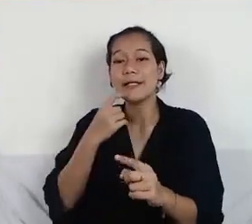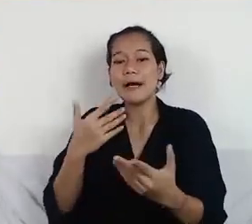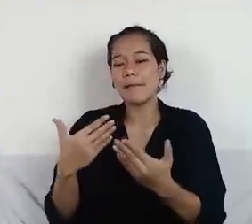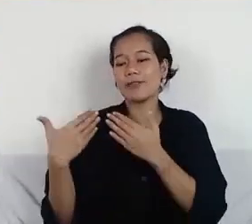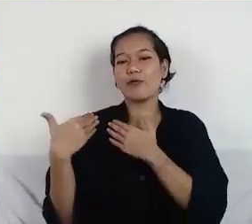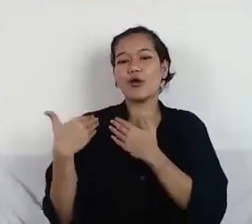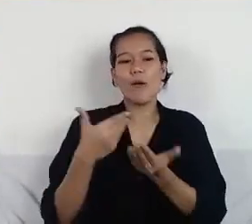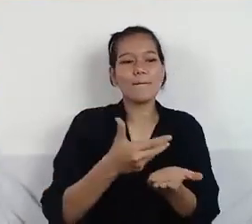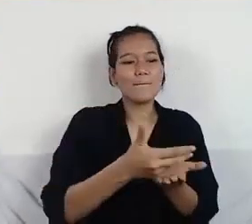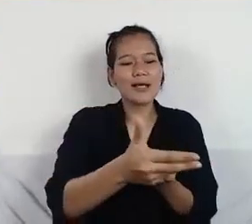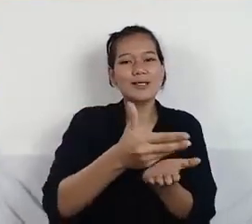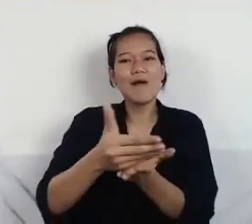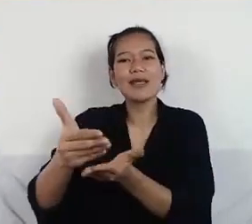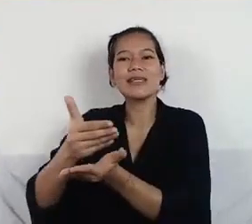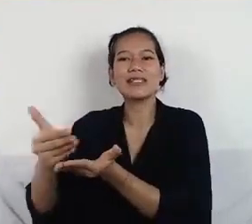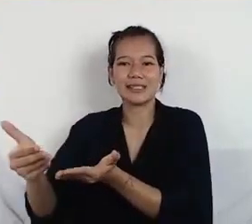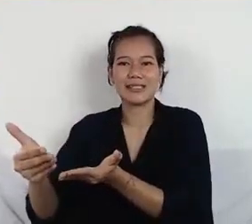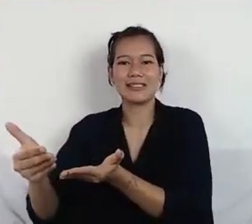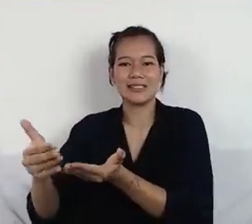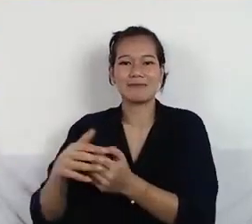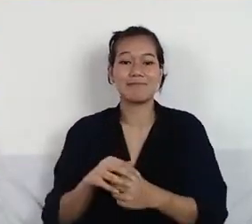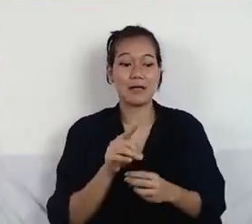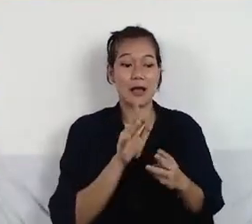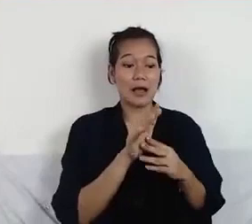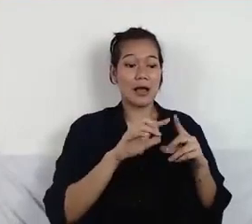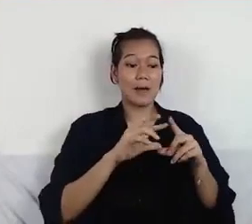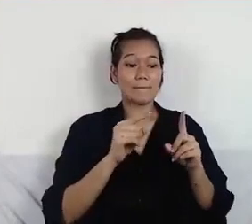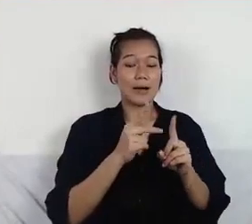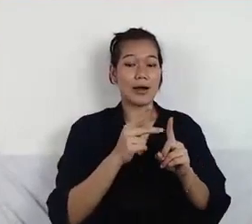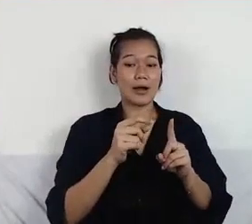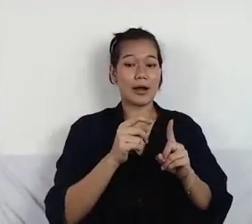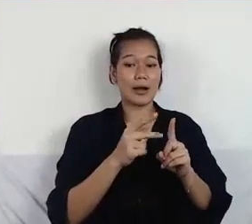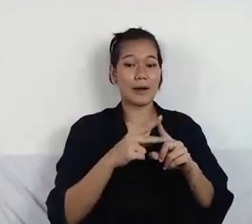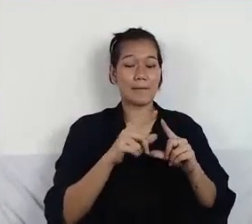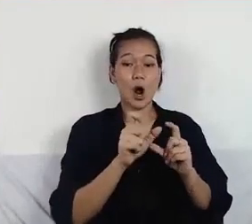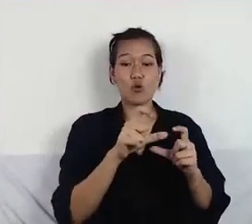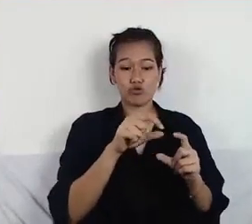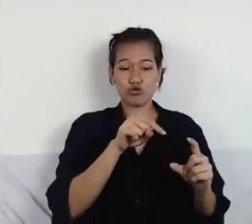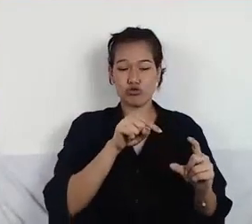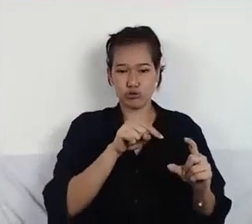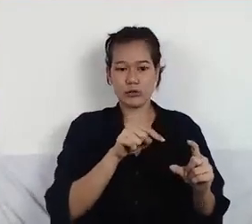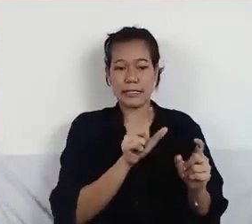kerja. Kalau Mapalus itu berbicara tentang